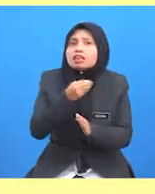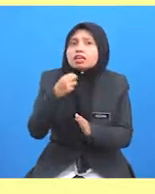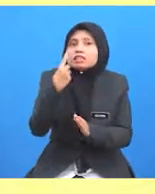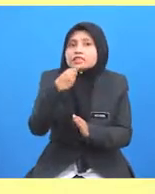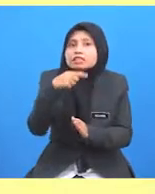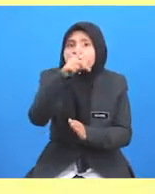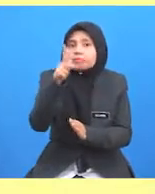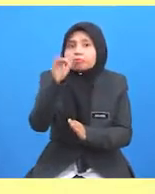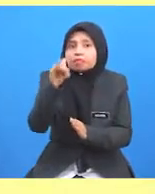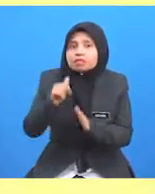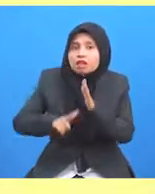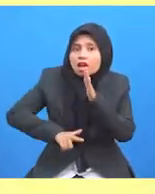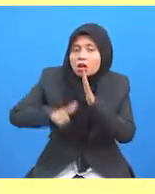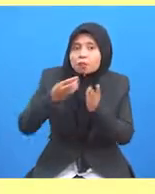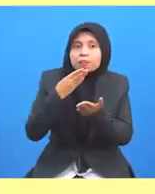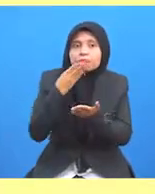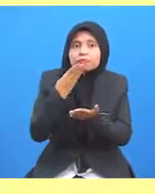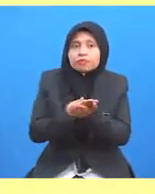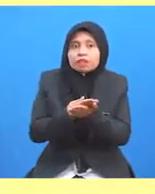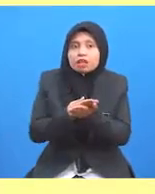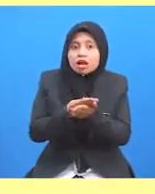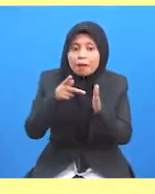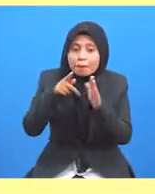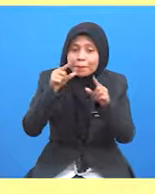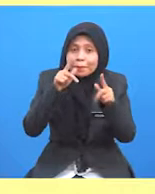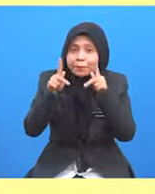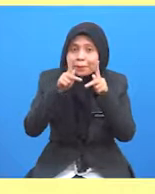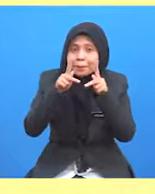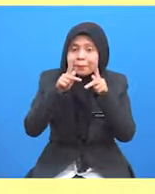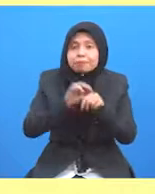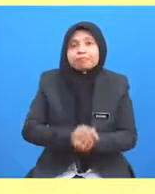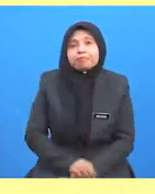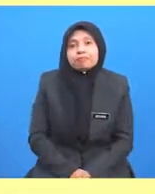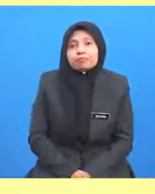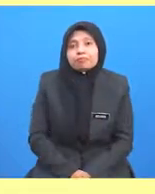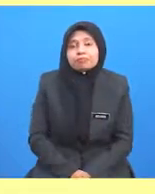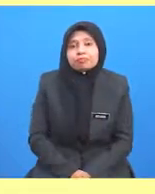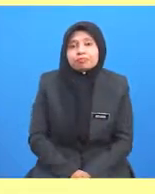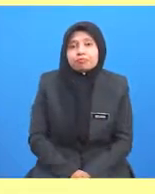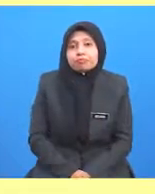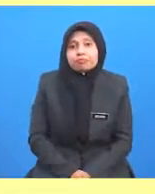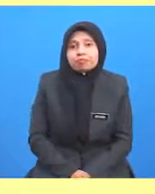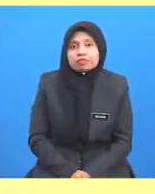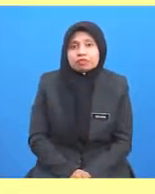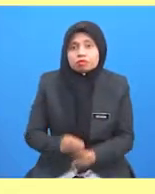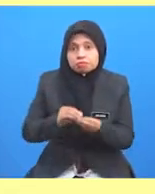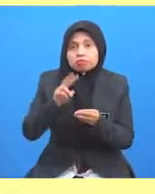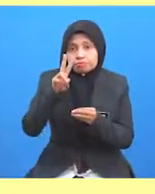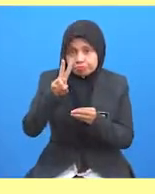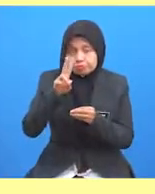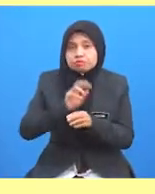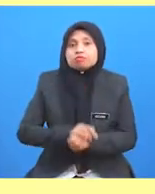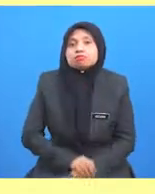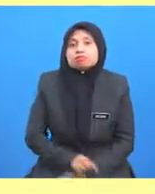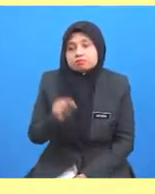siapakah yang lebih baik perkataannya. Mimman da'a